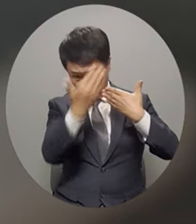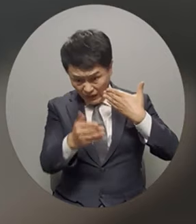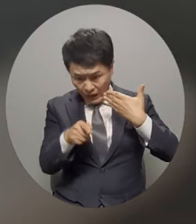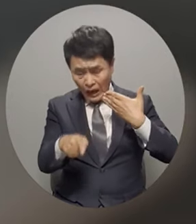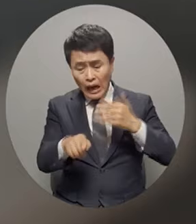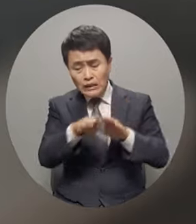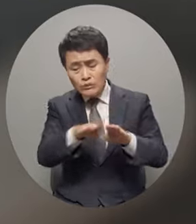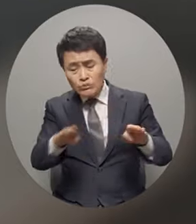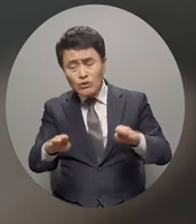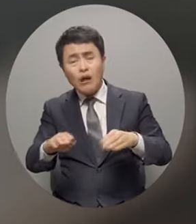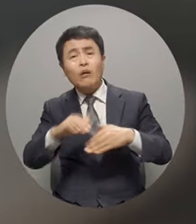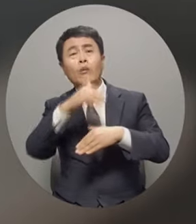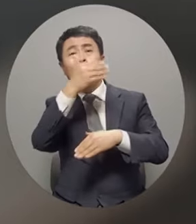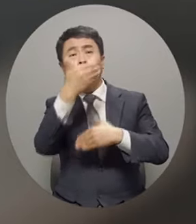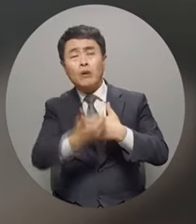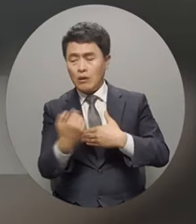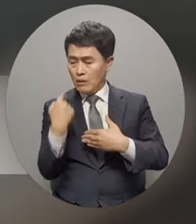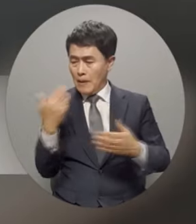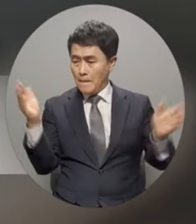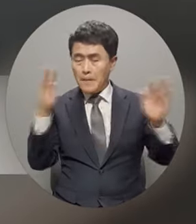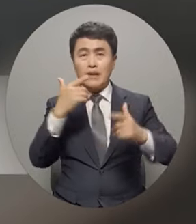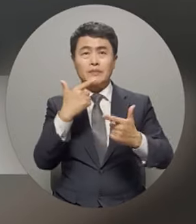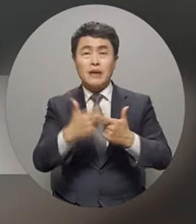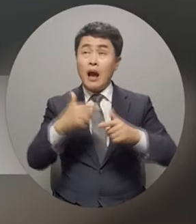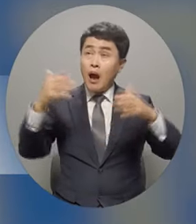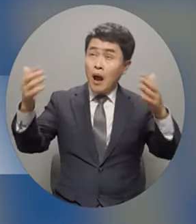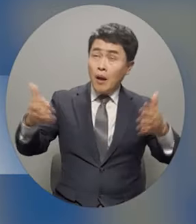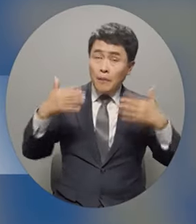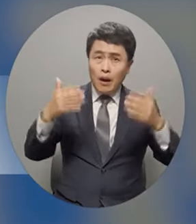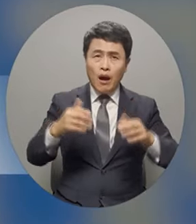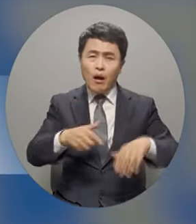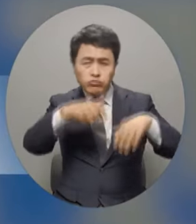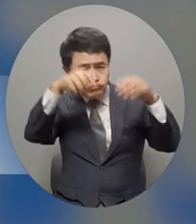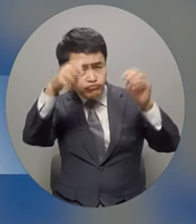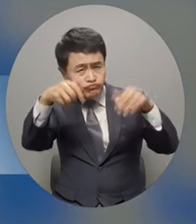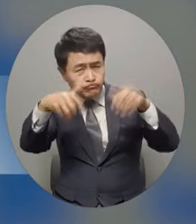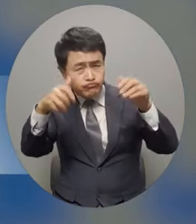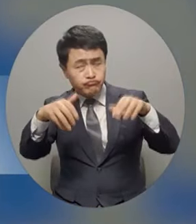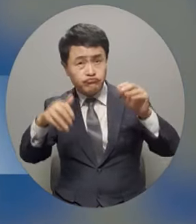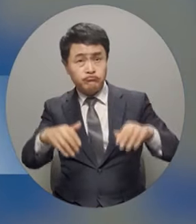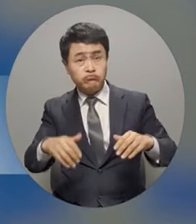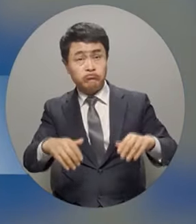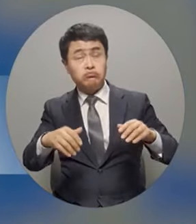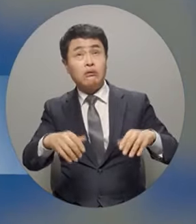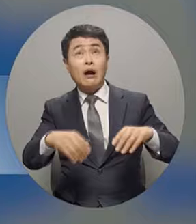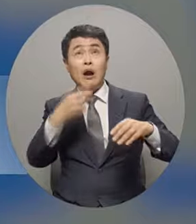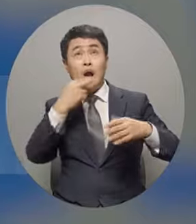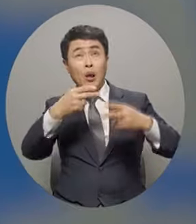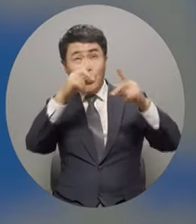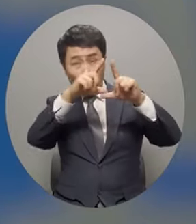덮쳤습니다. 어젯밤 부산에서 강풍을 동반한 폭우가 쏟아져 현수막이 날리고